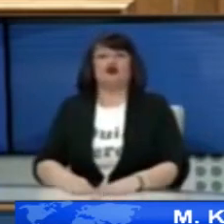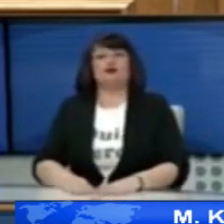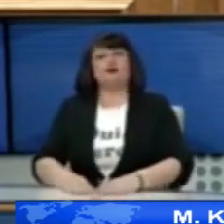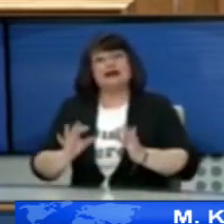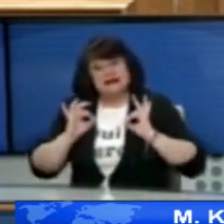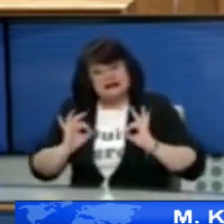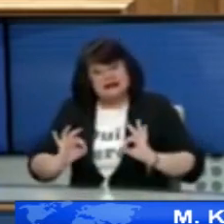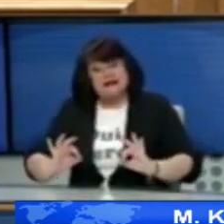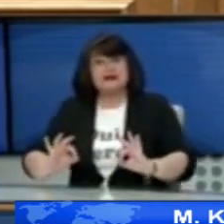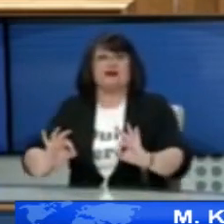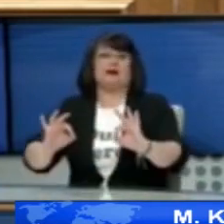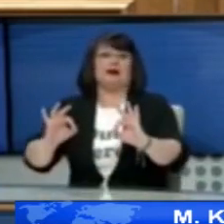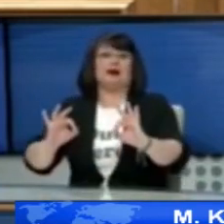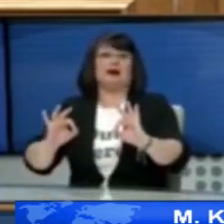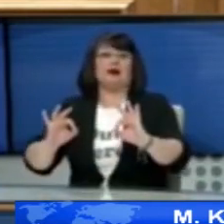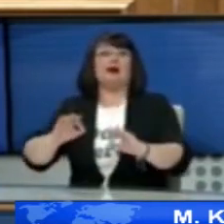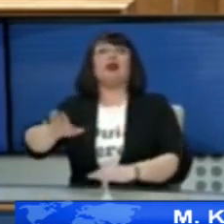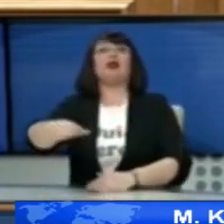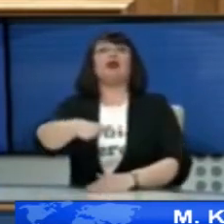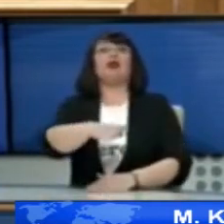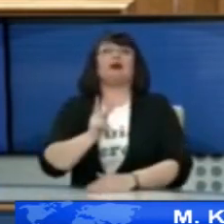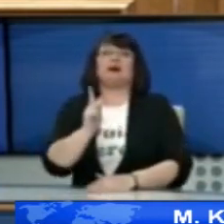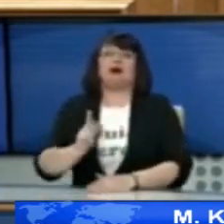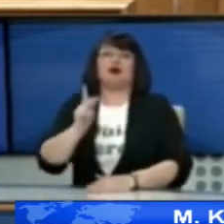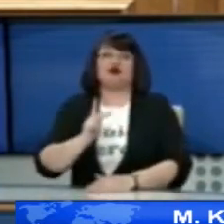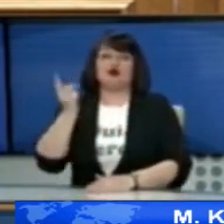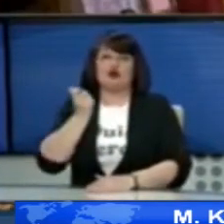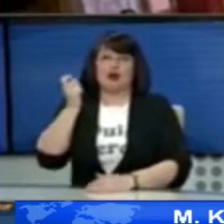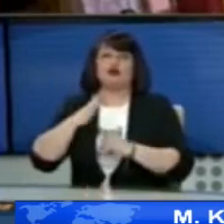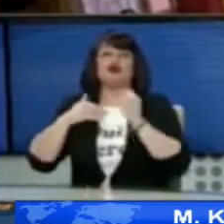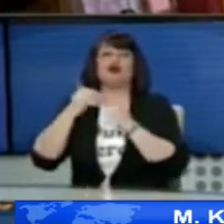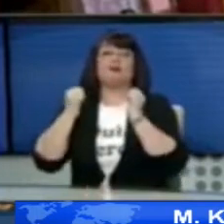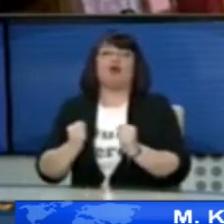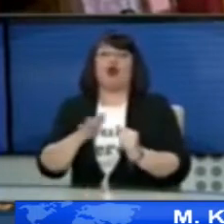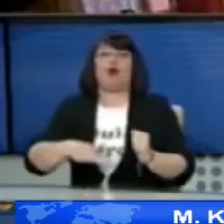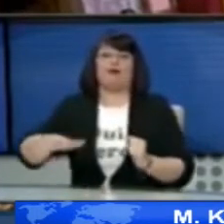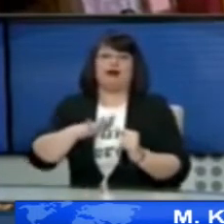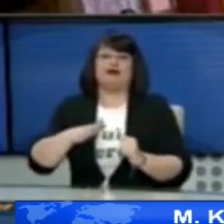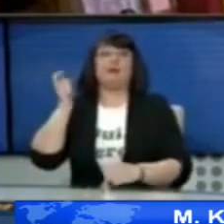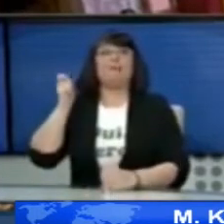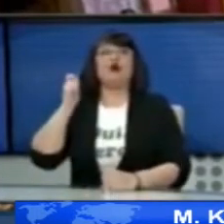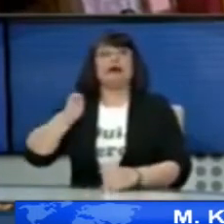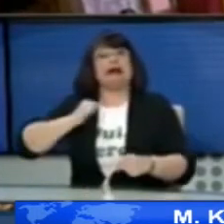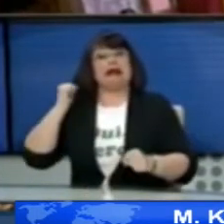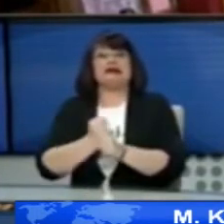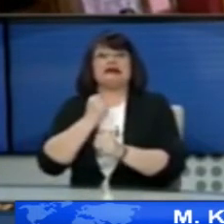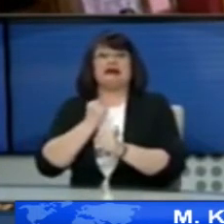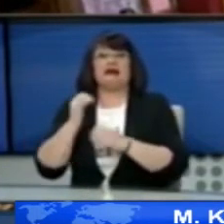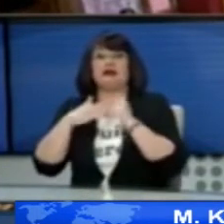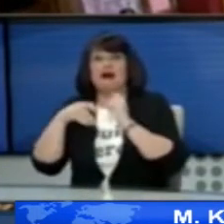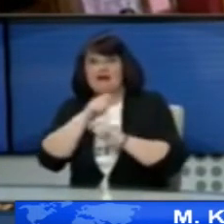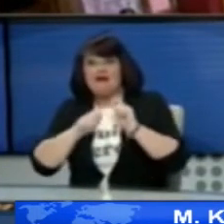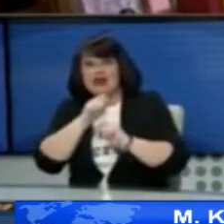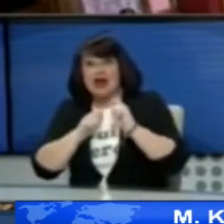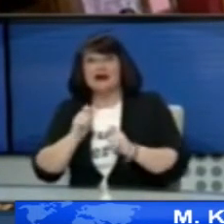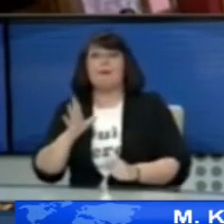συστηματικά υποβαθμίζει το κοινωνικό κράτος και τις υποδομές του. Μια πολιτική που συνειδητά οικοδομεί